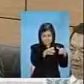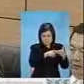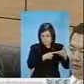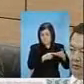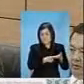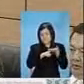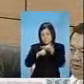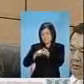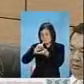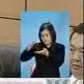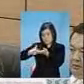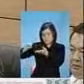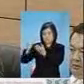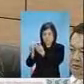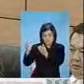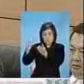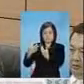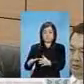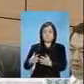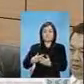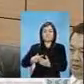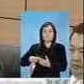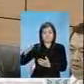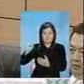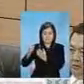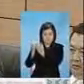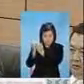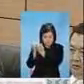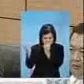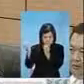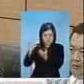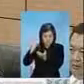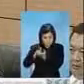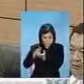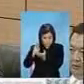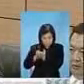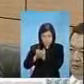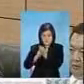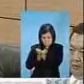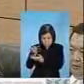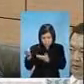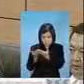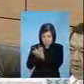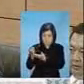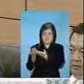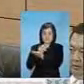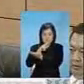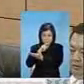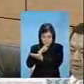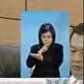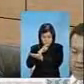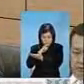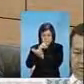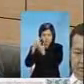าลปรากฏว่าศาลรัฐธรรมนูญเนี่ยรับเรื่องไปพิจารณาครับแล้วหลังจ